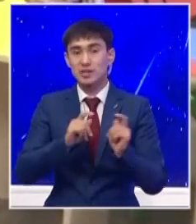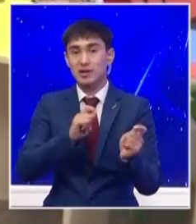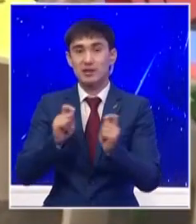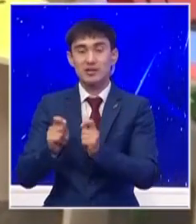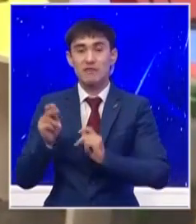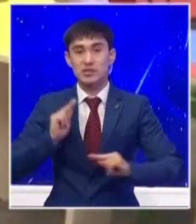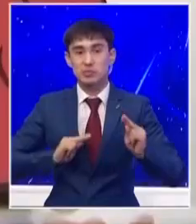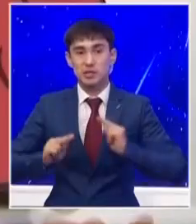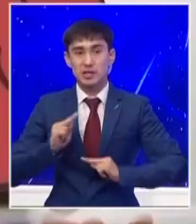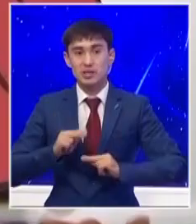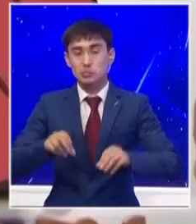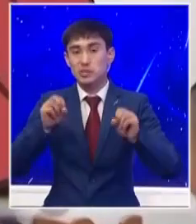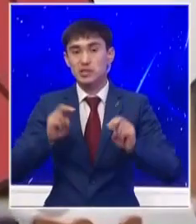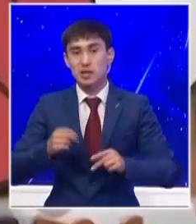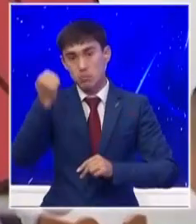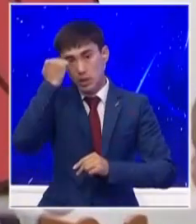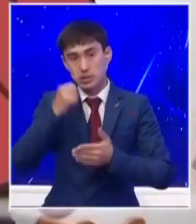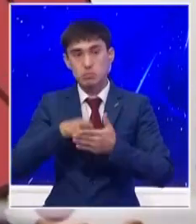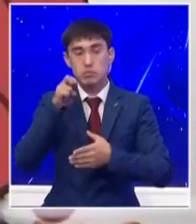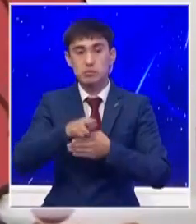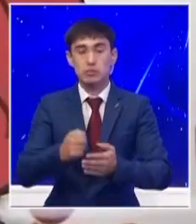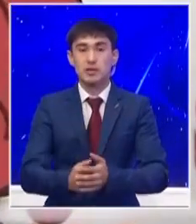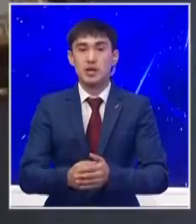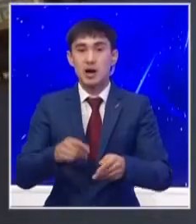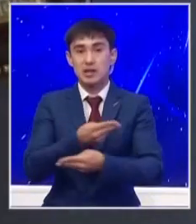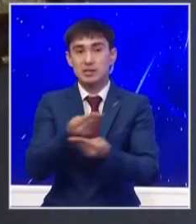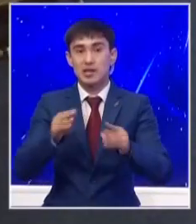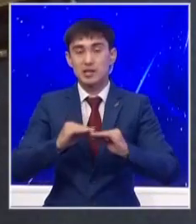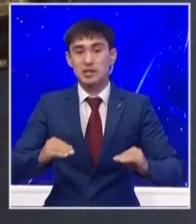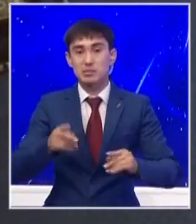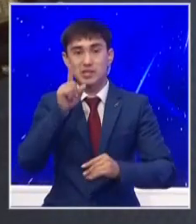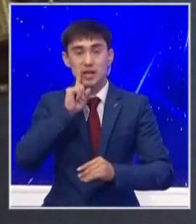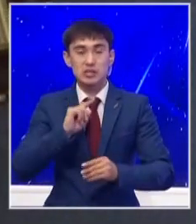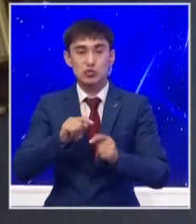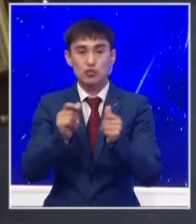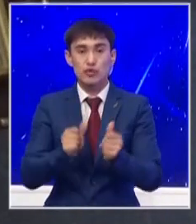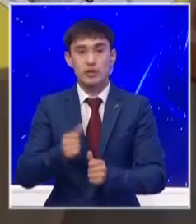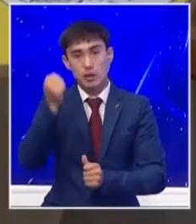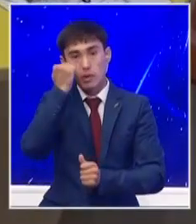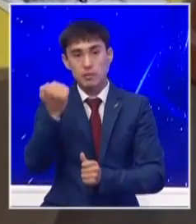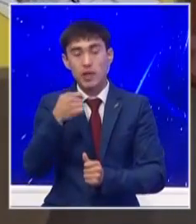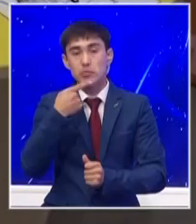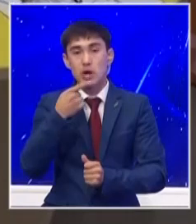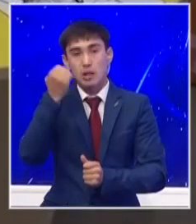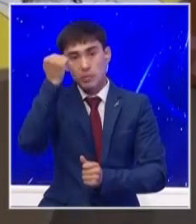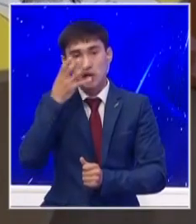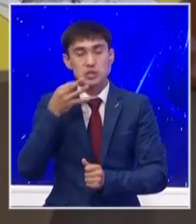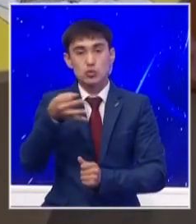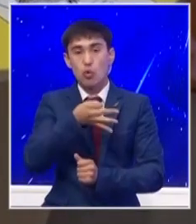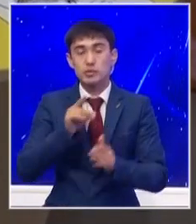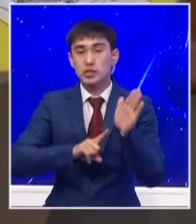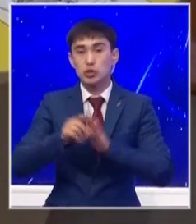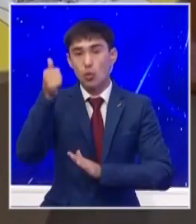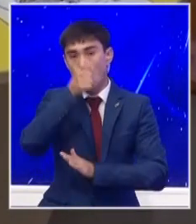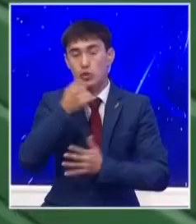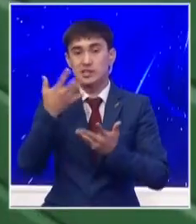наградили воспитателей специальным благодарственным письмом. Раздали детям сладости и сувениры. Отметим, что в Алматинской области с начала